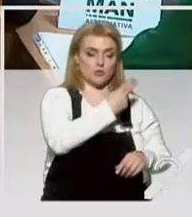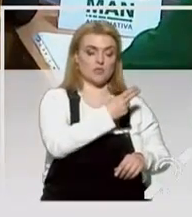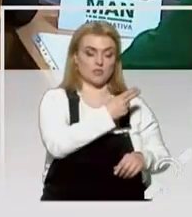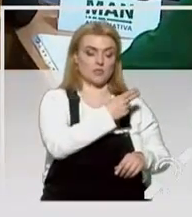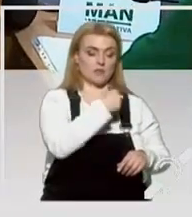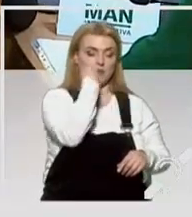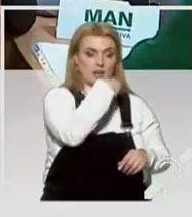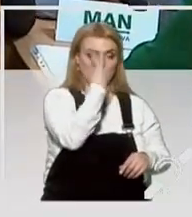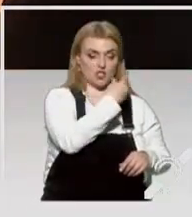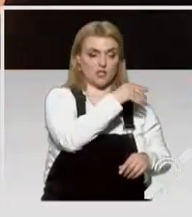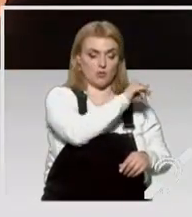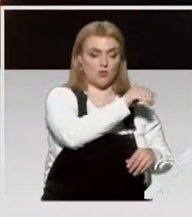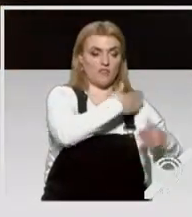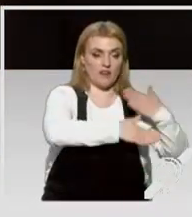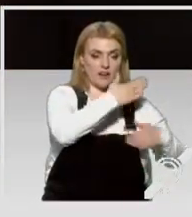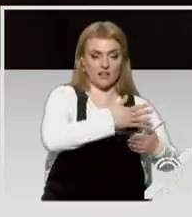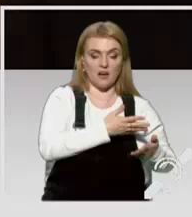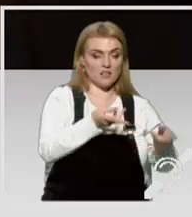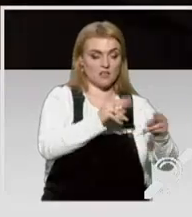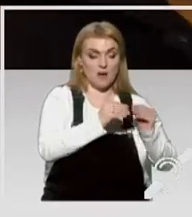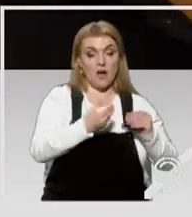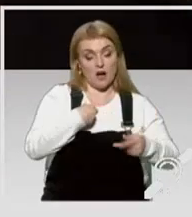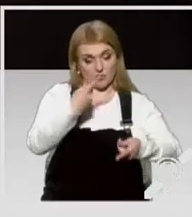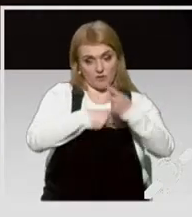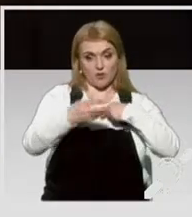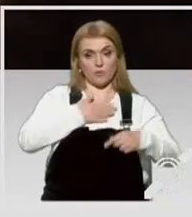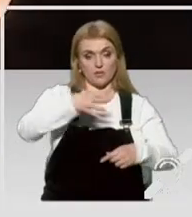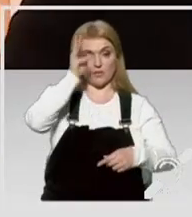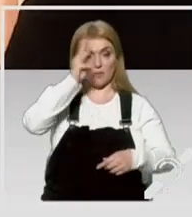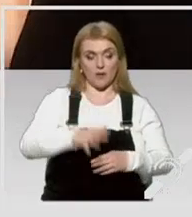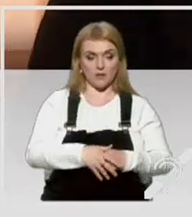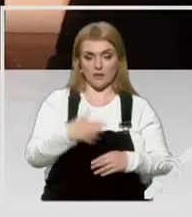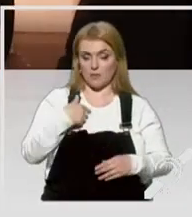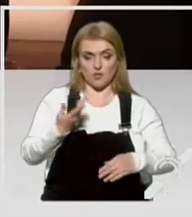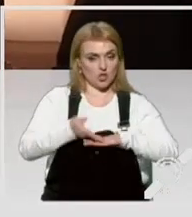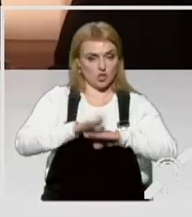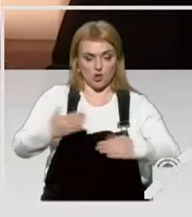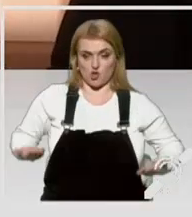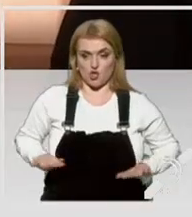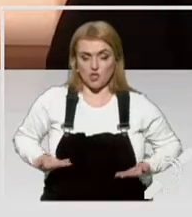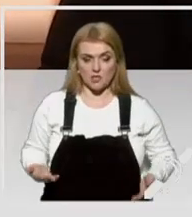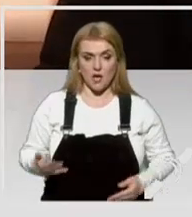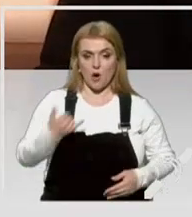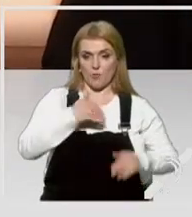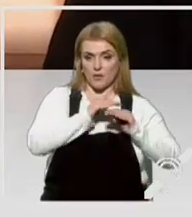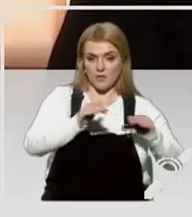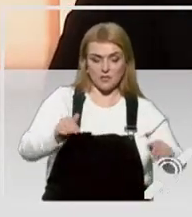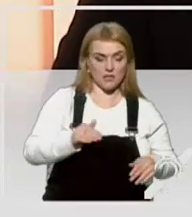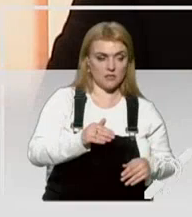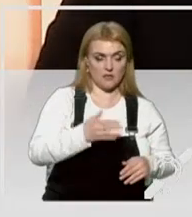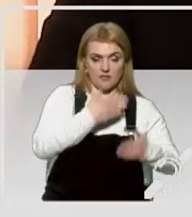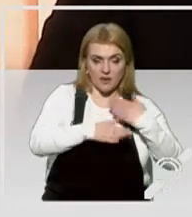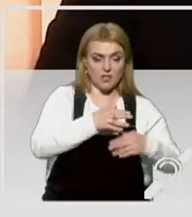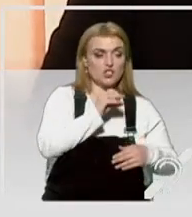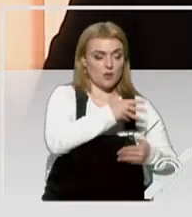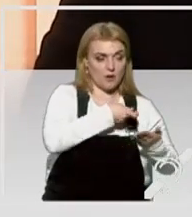солуции ла примария Кишинау. Сни дей салариле напои, ка ной нас сентем ла минимум де экзистенца. Ной авим копии ку шини храни, ной авим